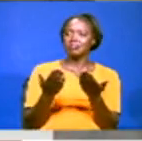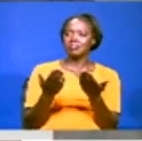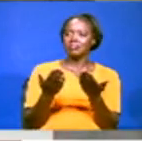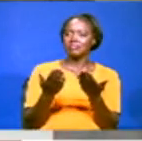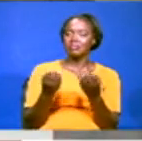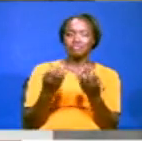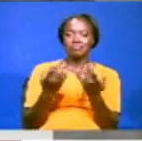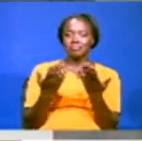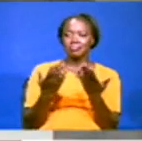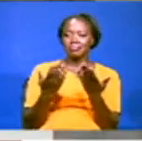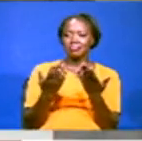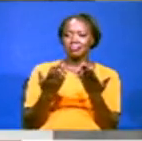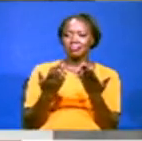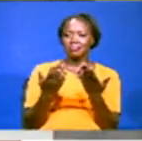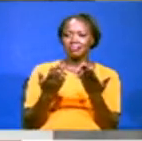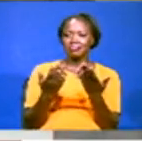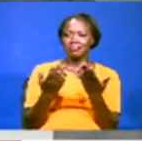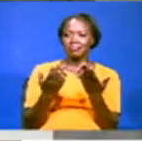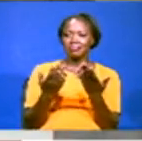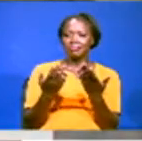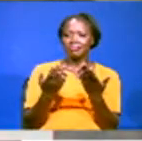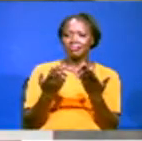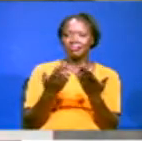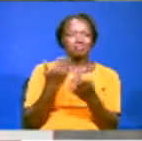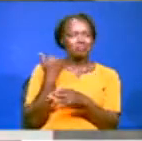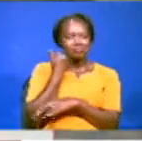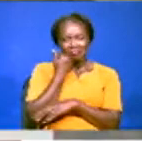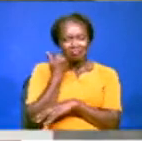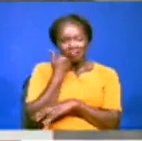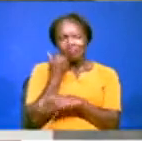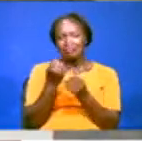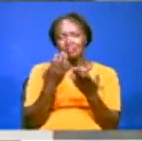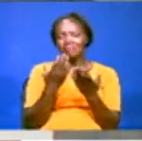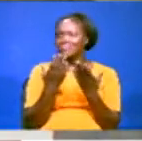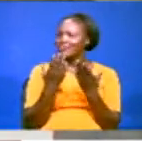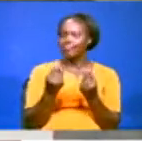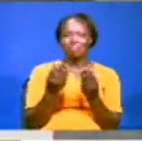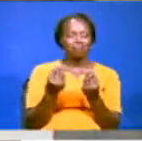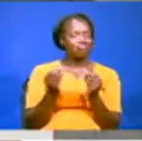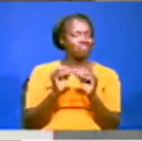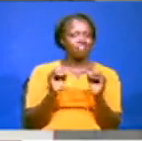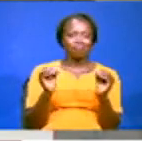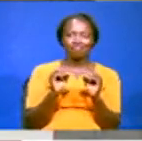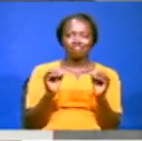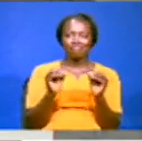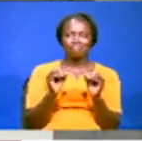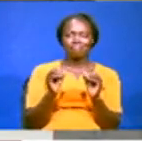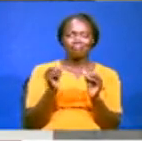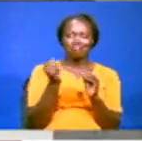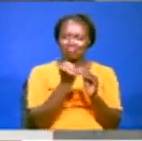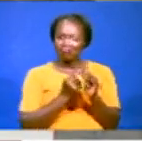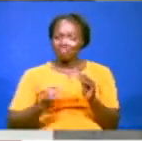na Ganze kwa ujumla. Na wagonjwa wengi, hii hali si rahisi kwa kila mgonjwa, kuna ile kutengwa katika